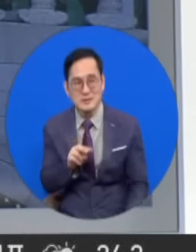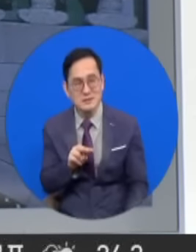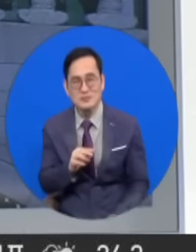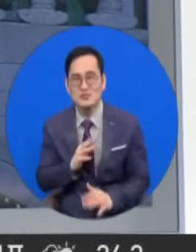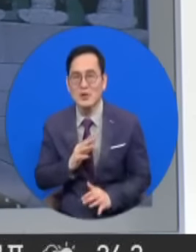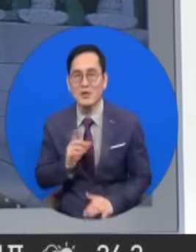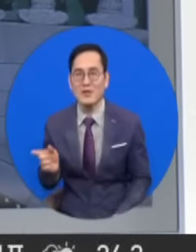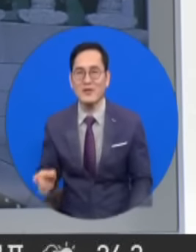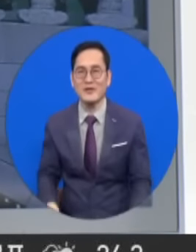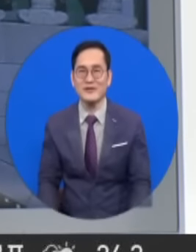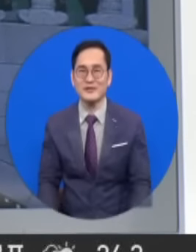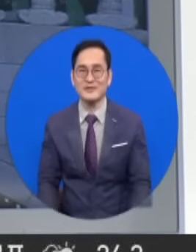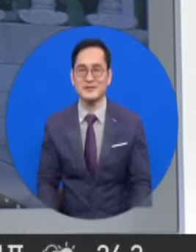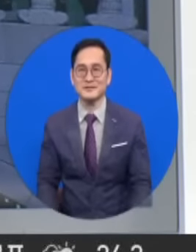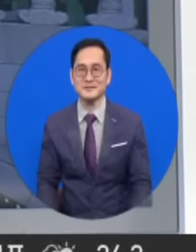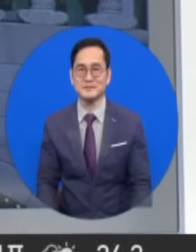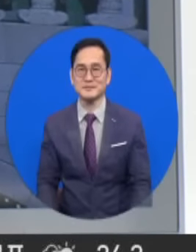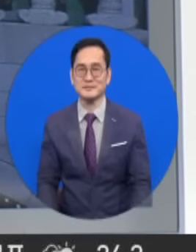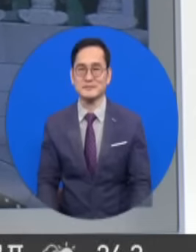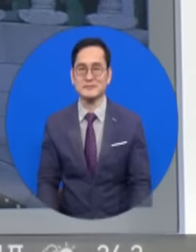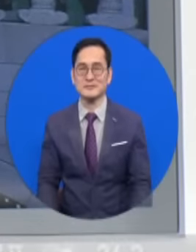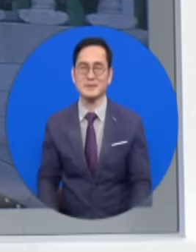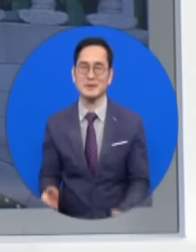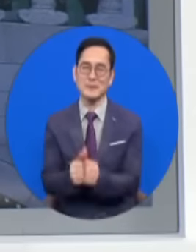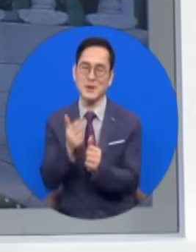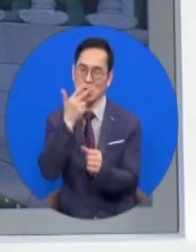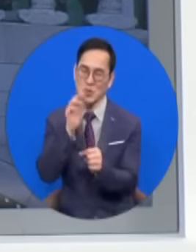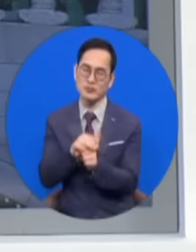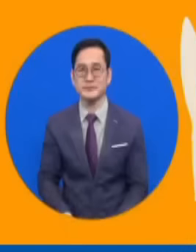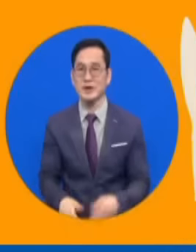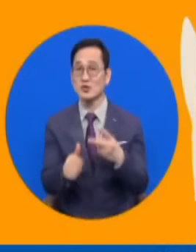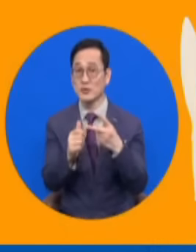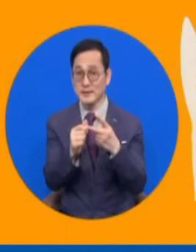그러면 안 되시죠. 안 그래도 억울한 남성들이 얼마나 더 억울하겠습니까?